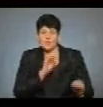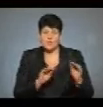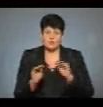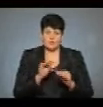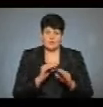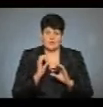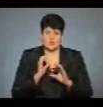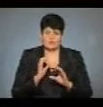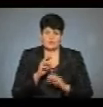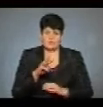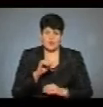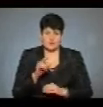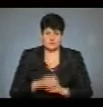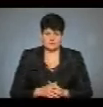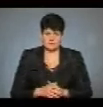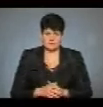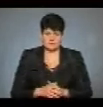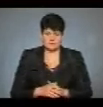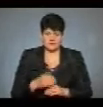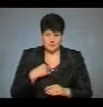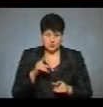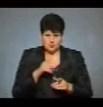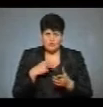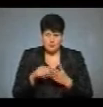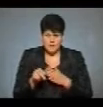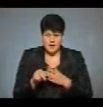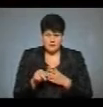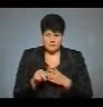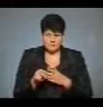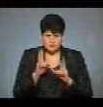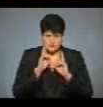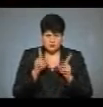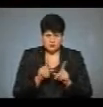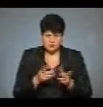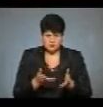укомплектовані автобуси МАЗ. Тобто ми що, купляємо кота в мішку?